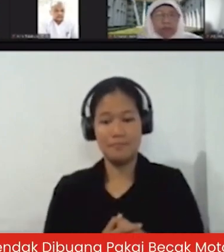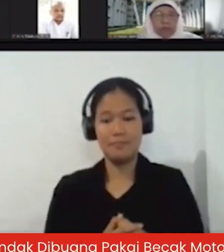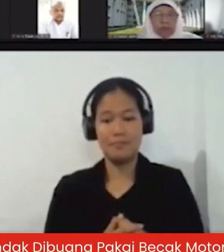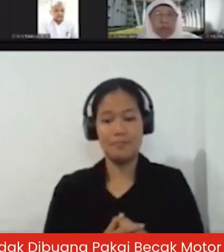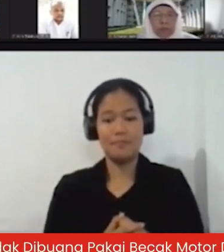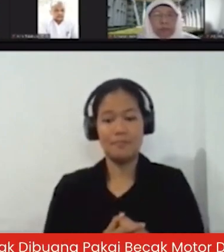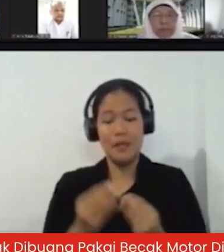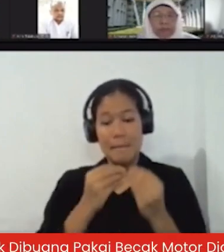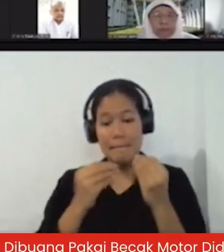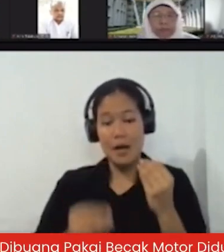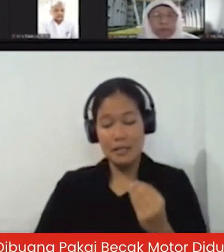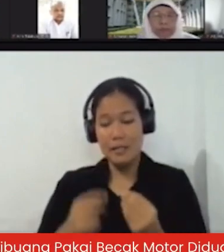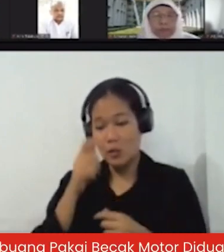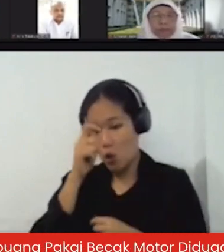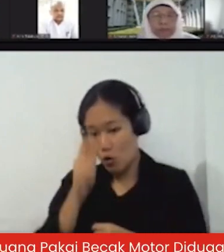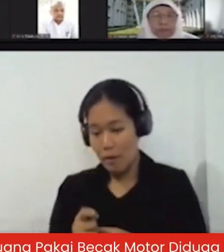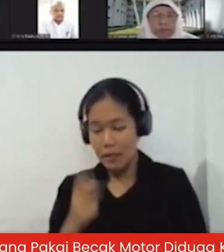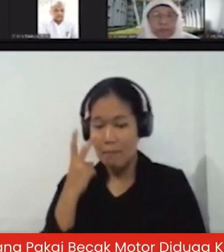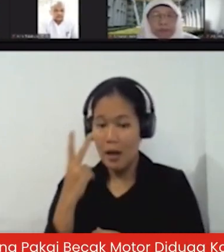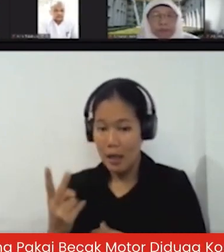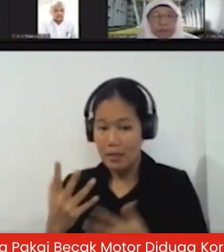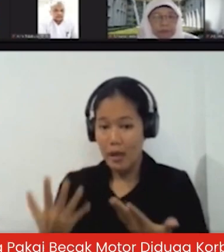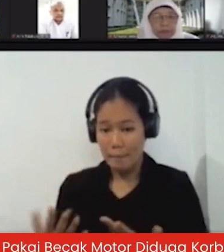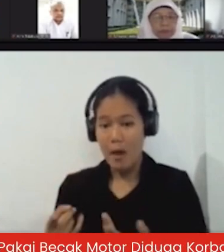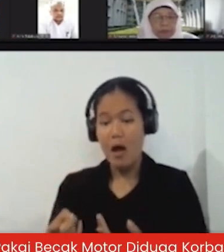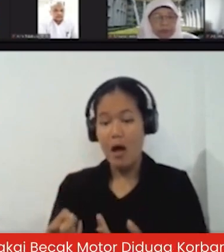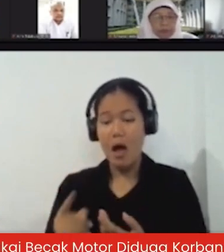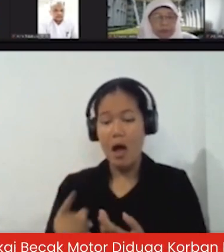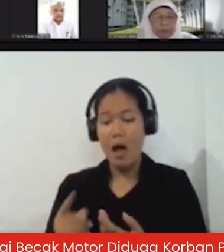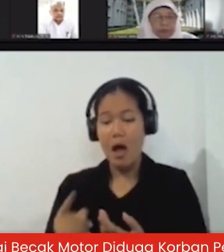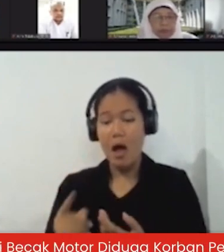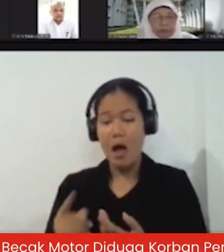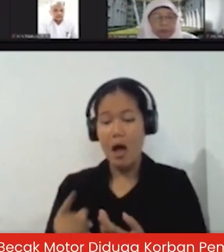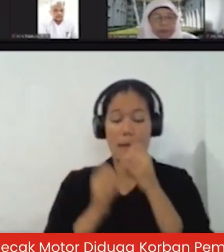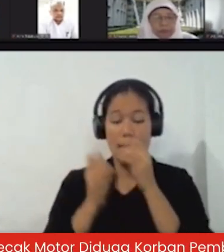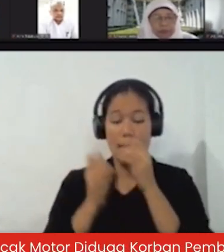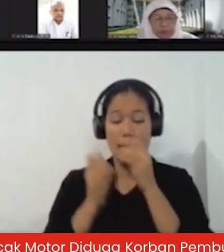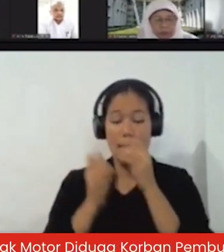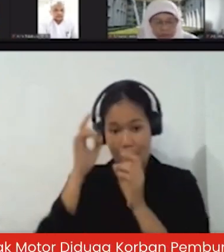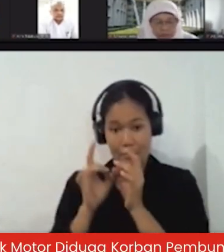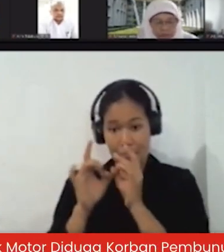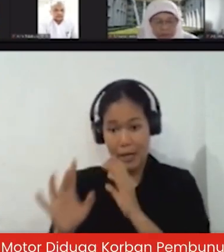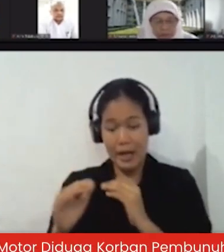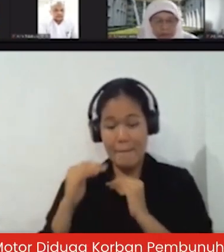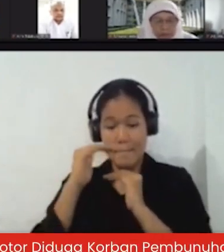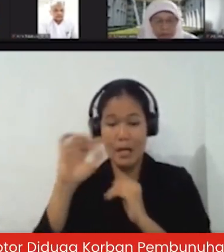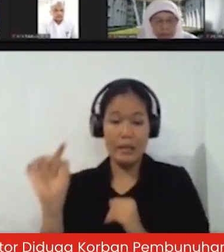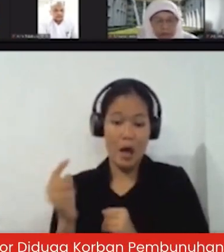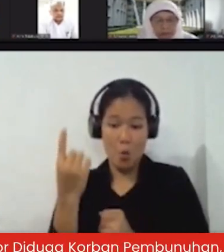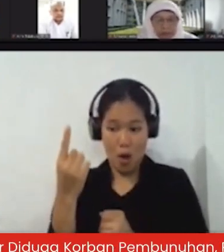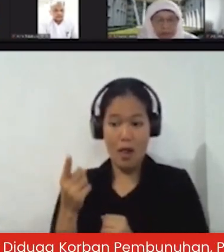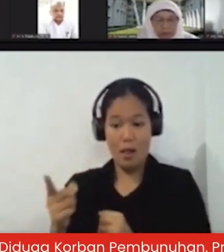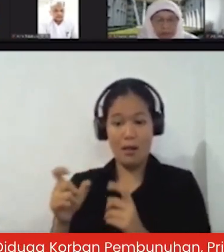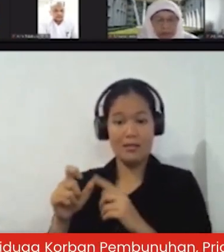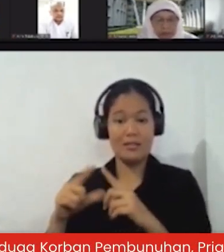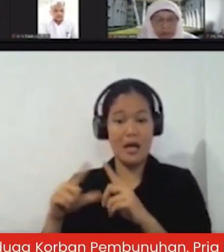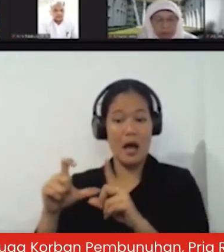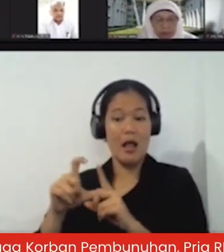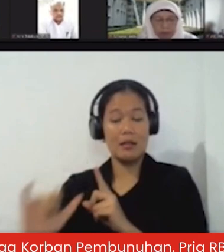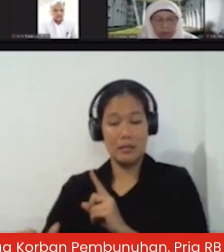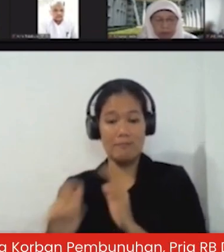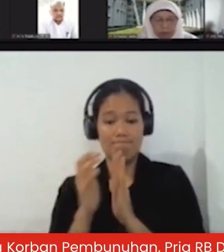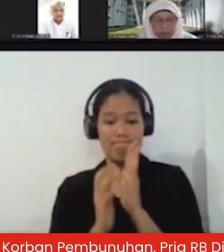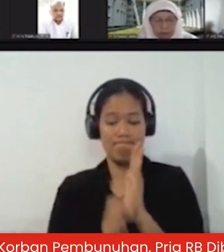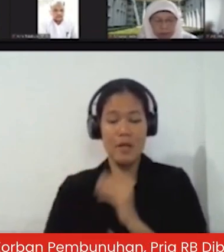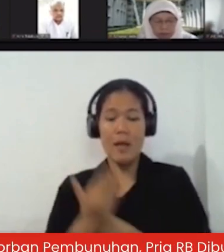hukum bahwa pada bagian awal pendapat berbeda di senting opinion Hakim terlapor saldi Isra yang ditulis dengan bahasa penuh